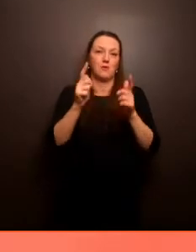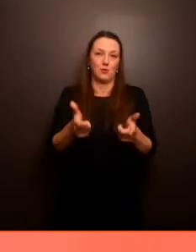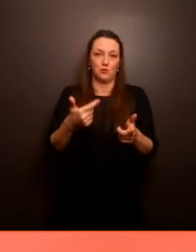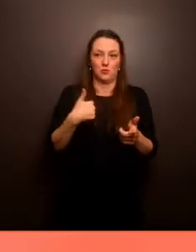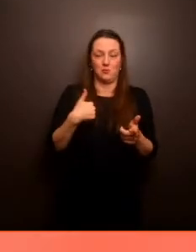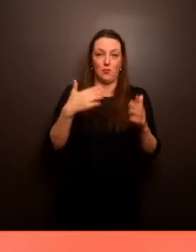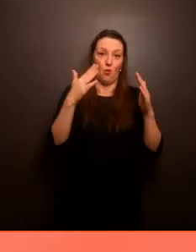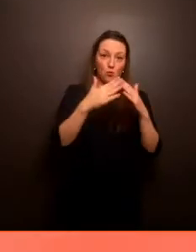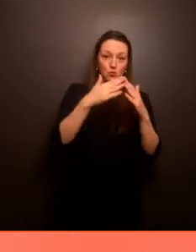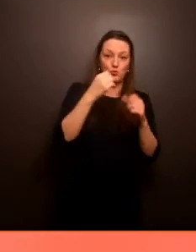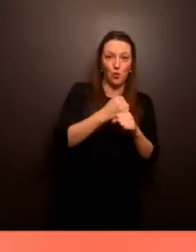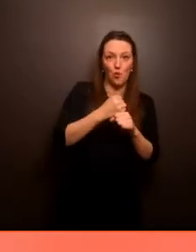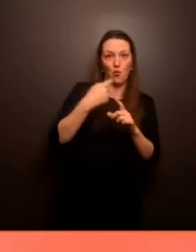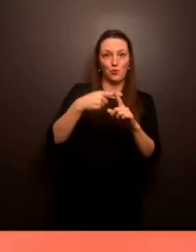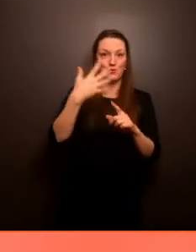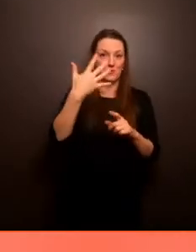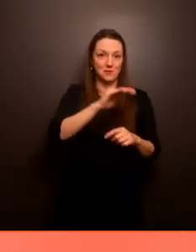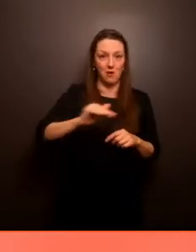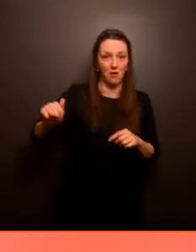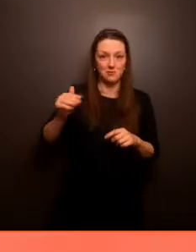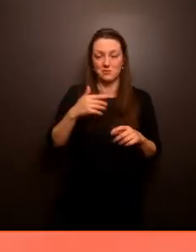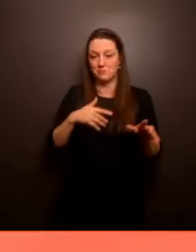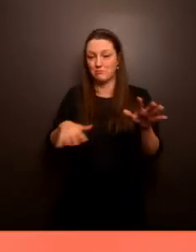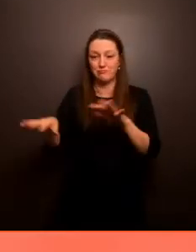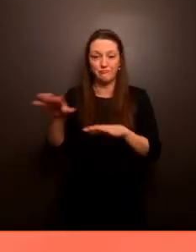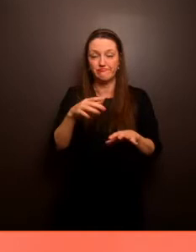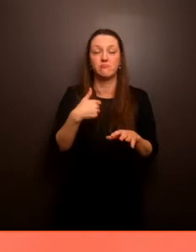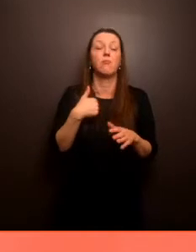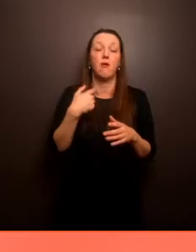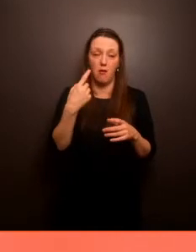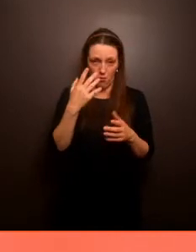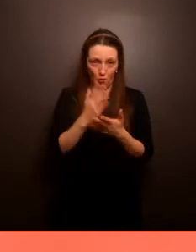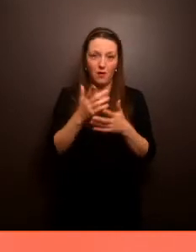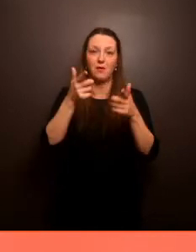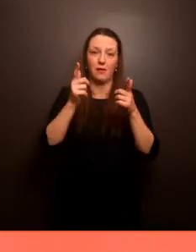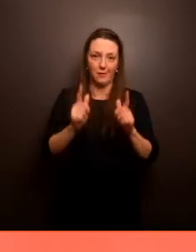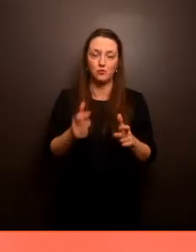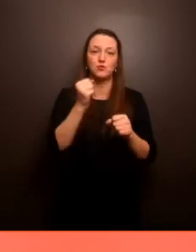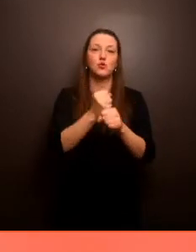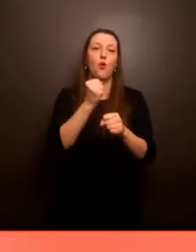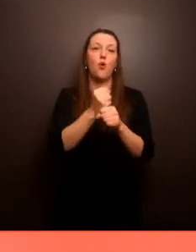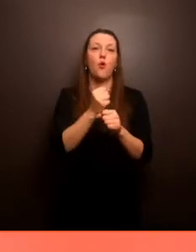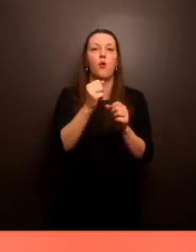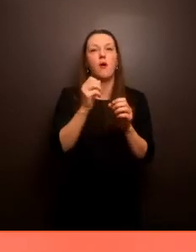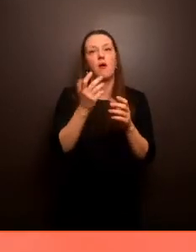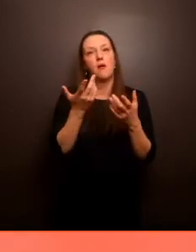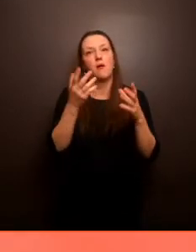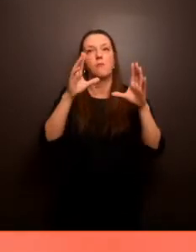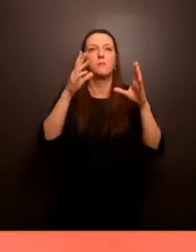seda produktiivsust siis ikka seal säilitad, olen sellega ka nõus. Aga kui mõelda, et